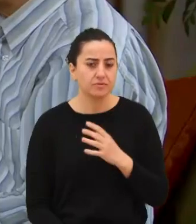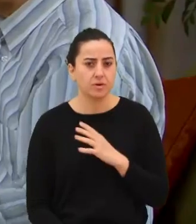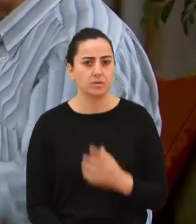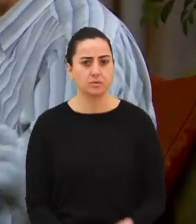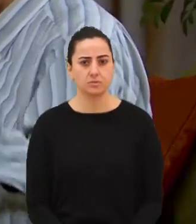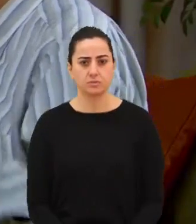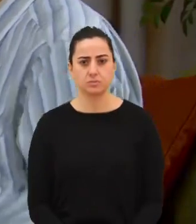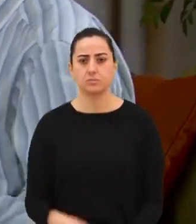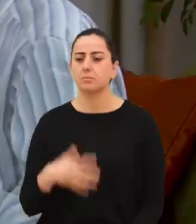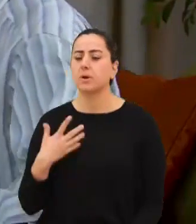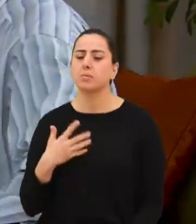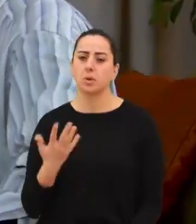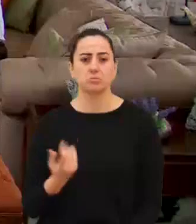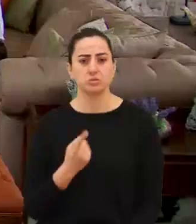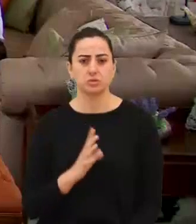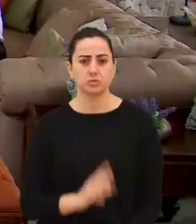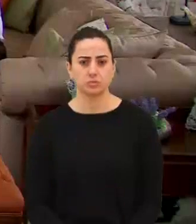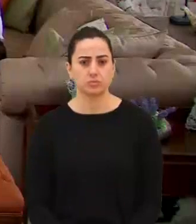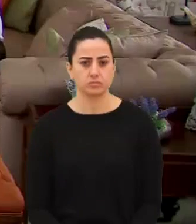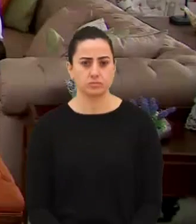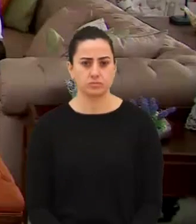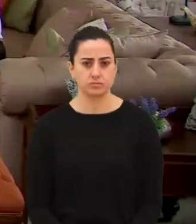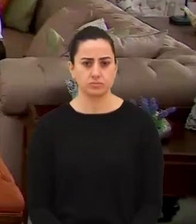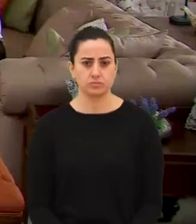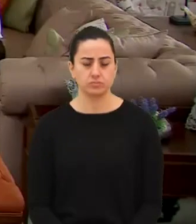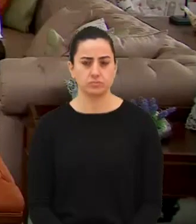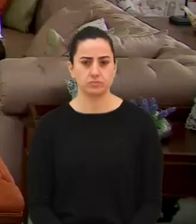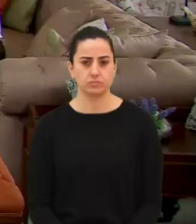beni ya. Merak etme, bir şey yoktur.